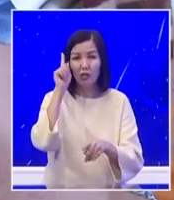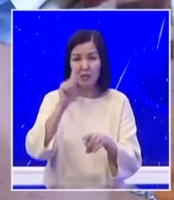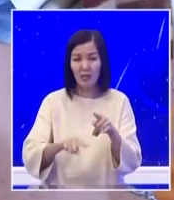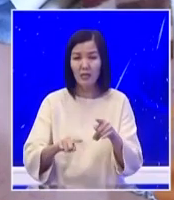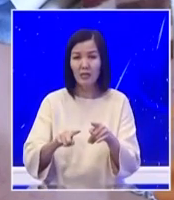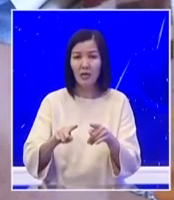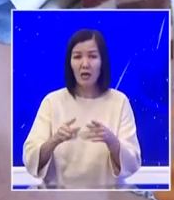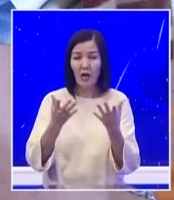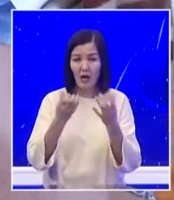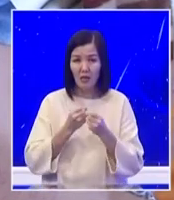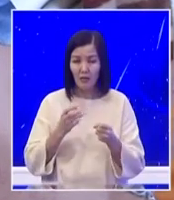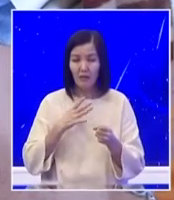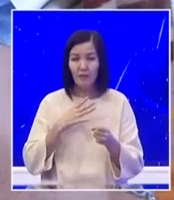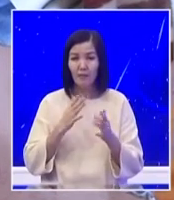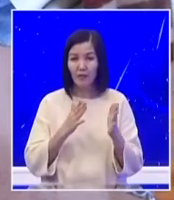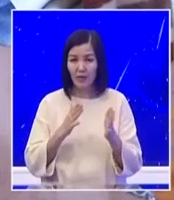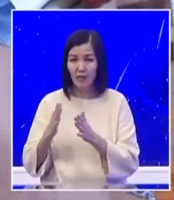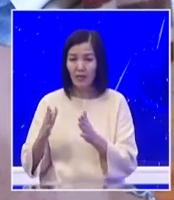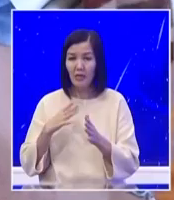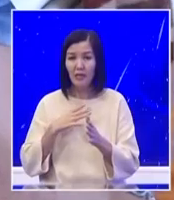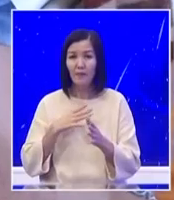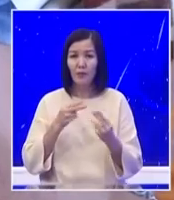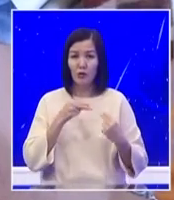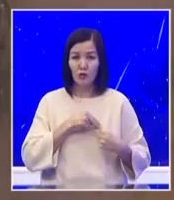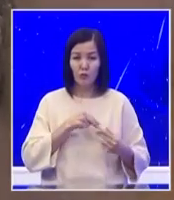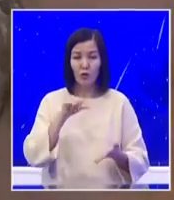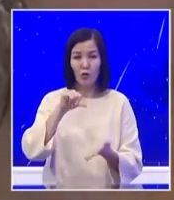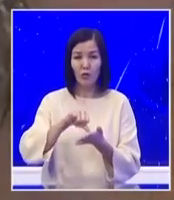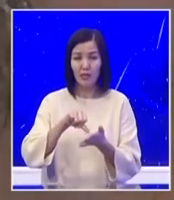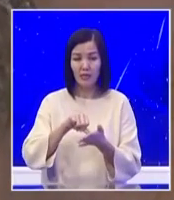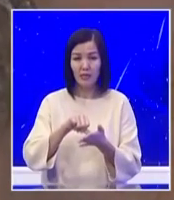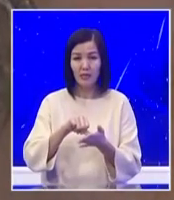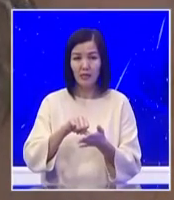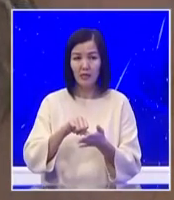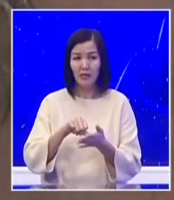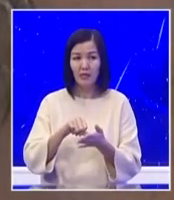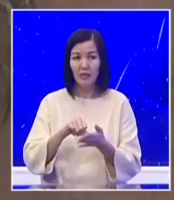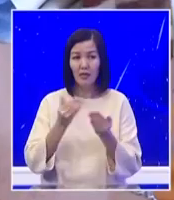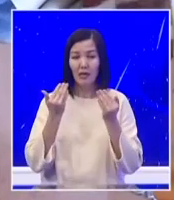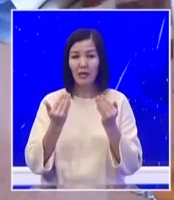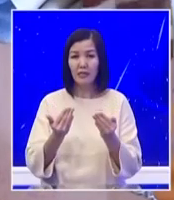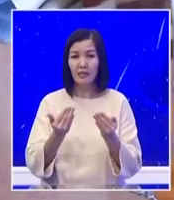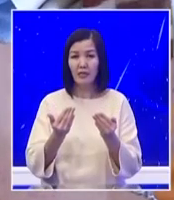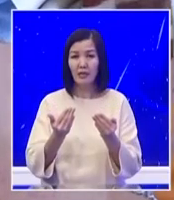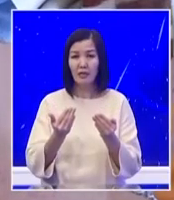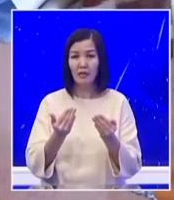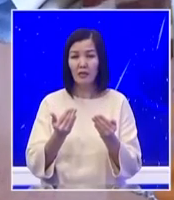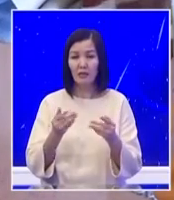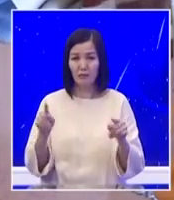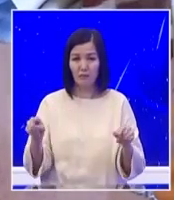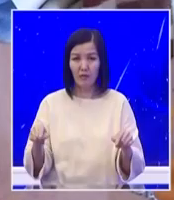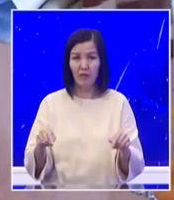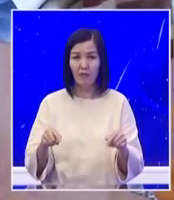реттеліп, жасап беріп, одан жұмысқа орналастырды. Осындай қазір міне аяғымыздан тұрып келеміз